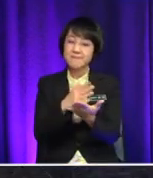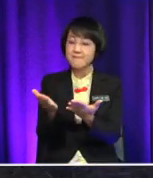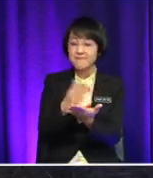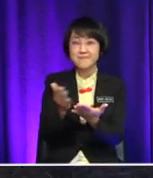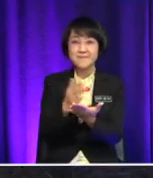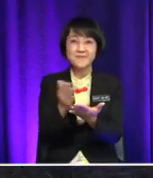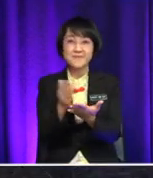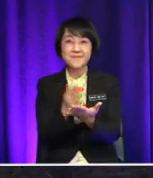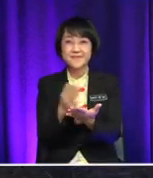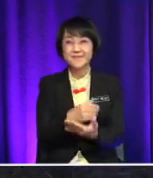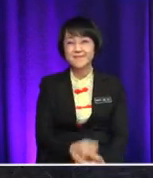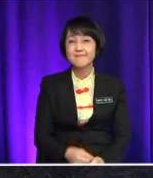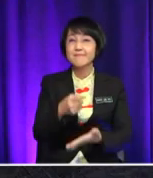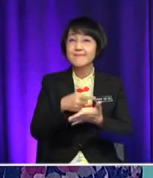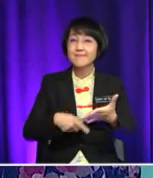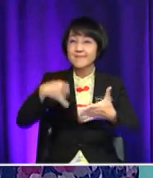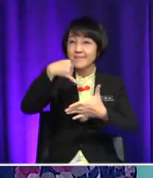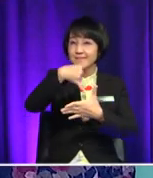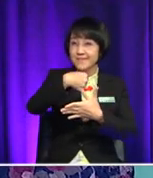Apa isinya